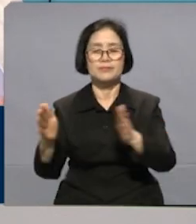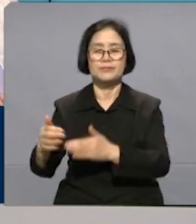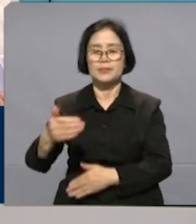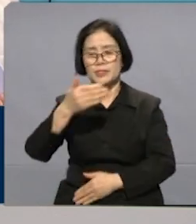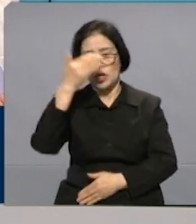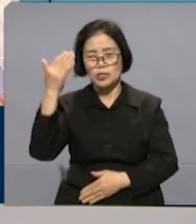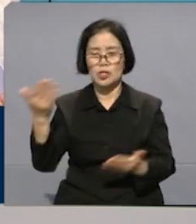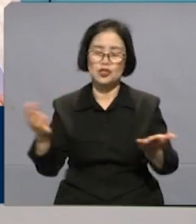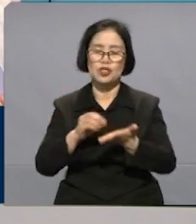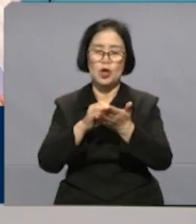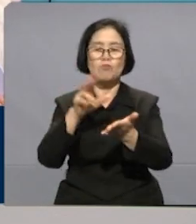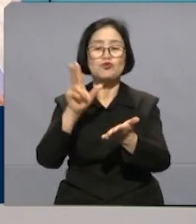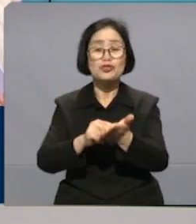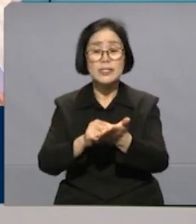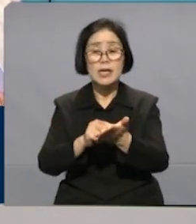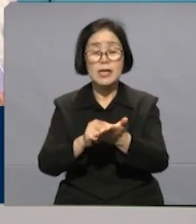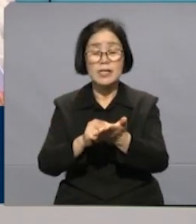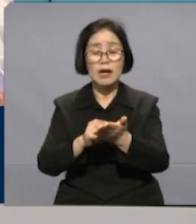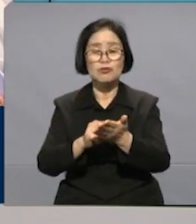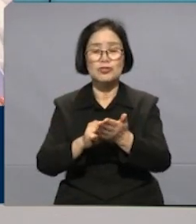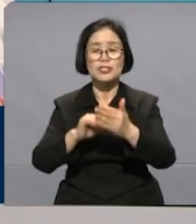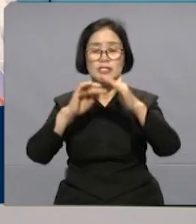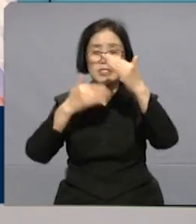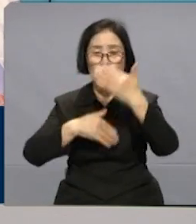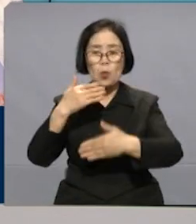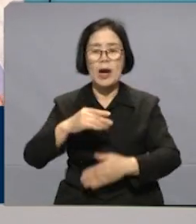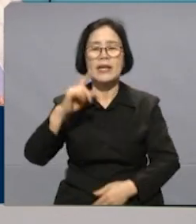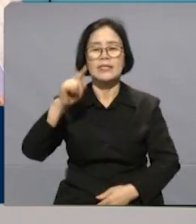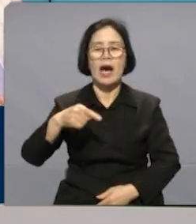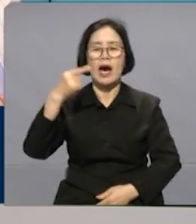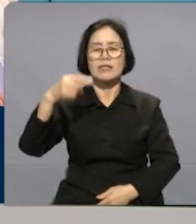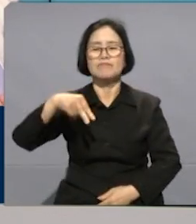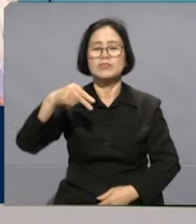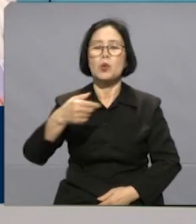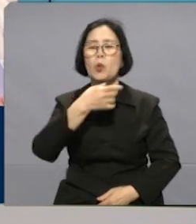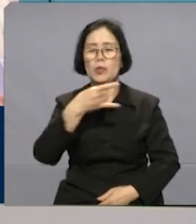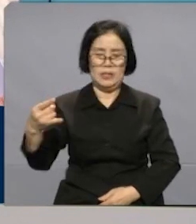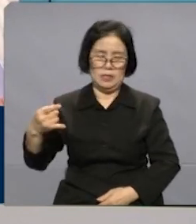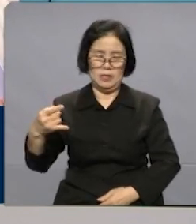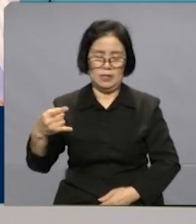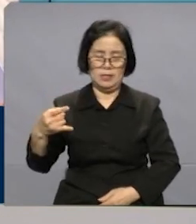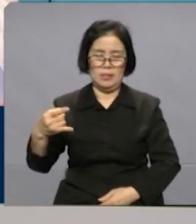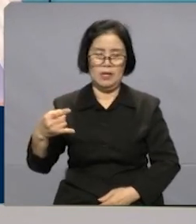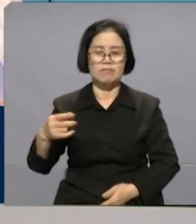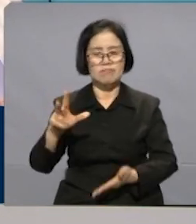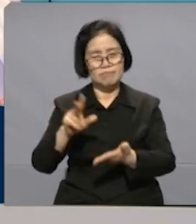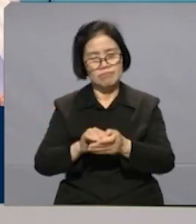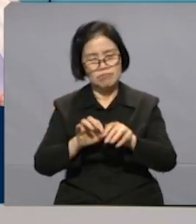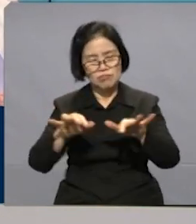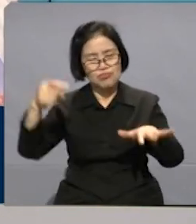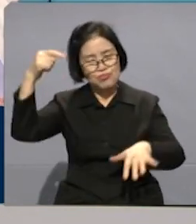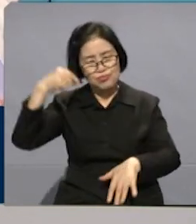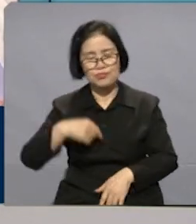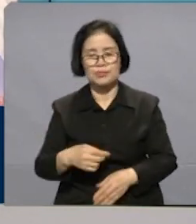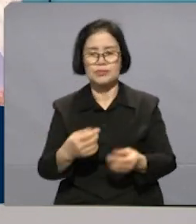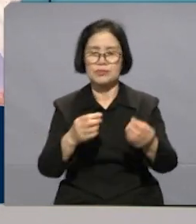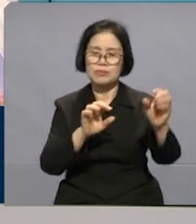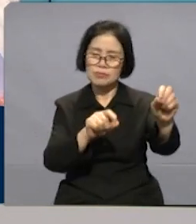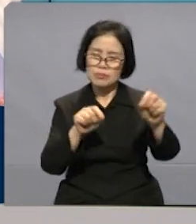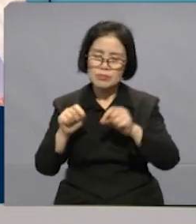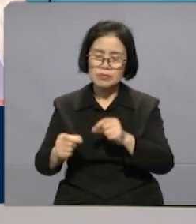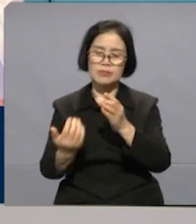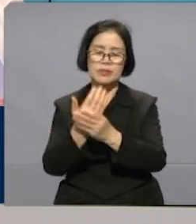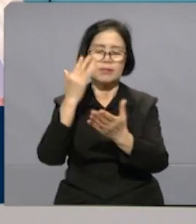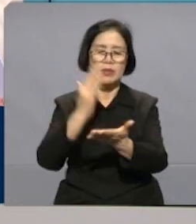청년 취업 문제를 다룬 영화 다음 소희가 잔잔한 파장을 불러일으키고 있습니다. 비슷한 일이 생기지 않도록